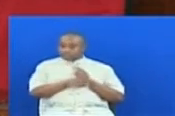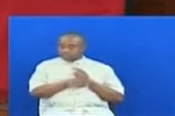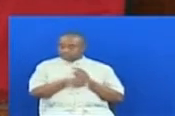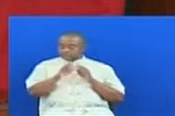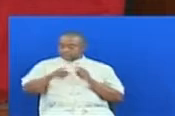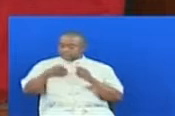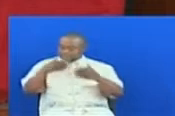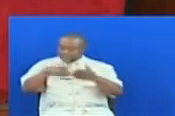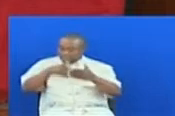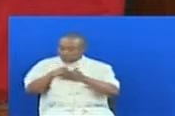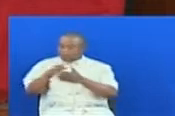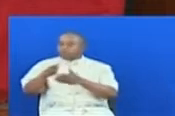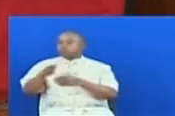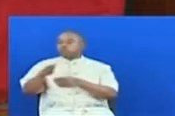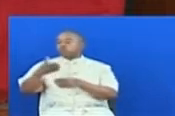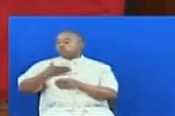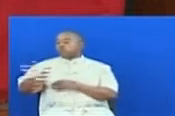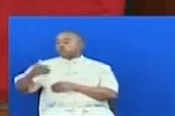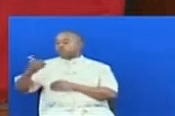manunuzi.